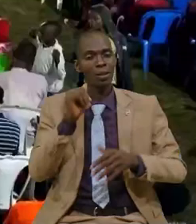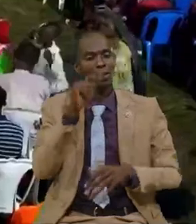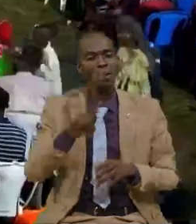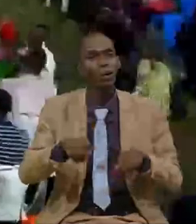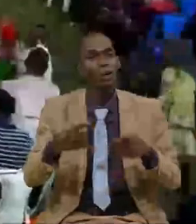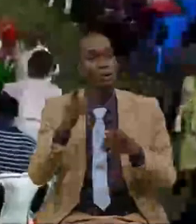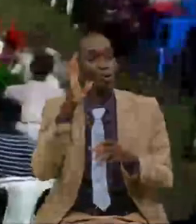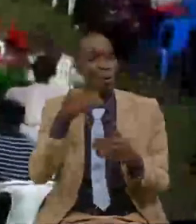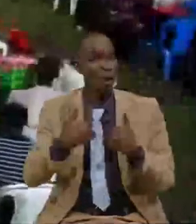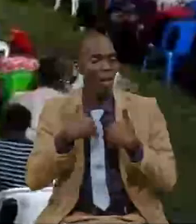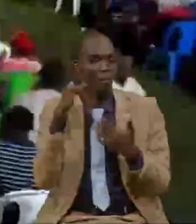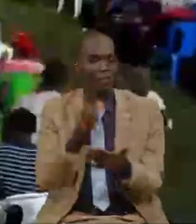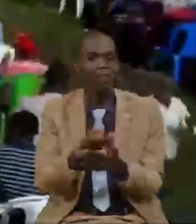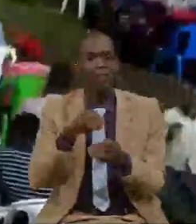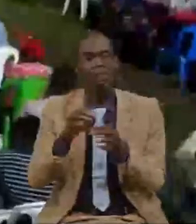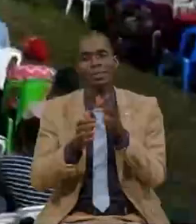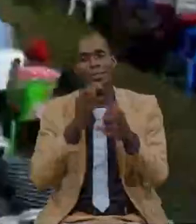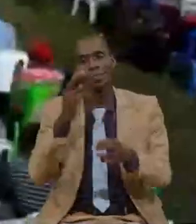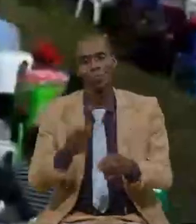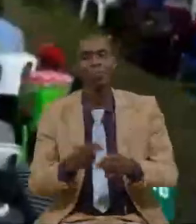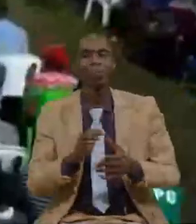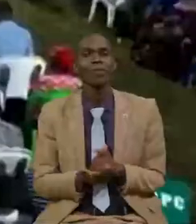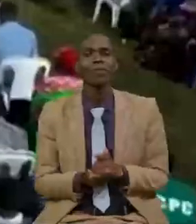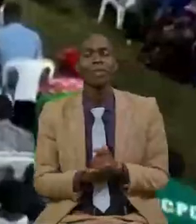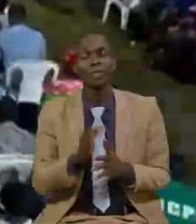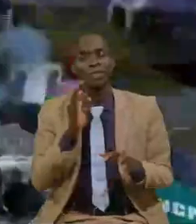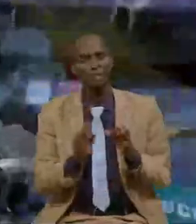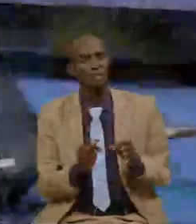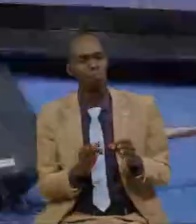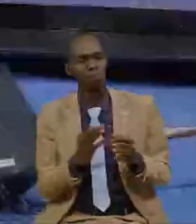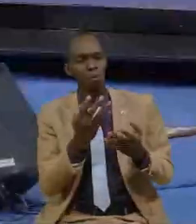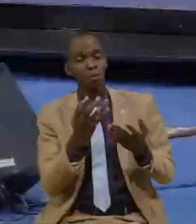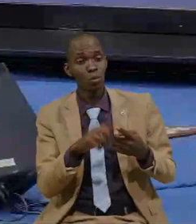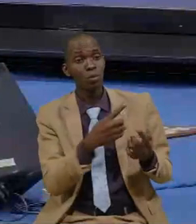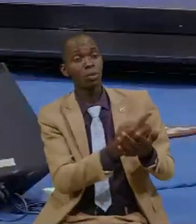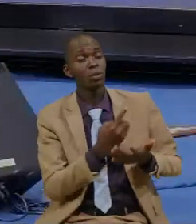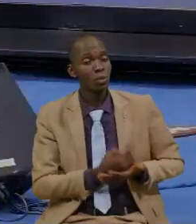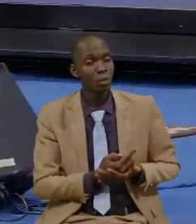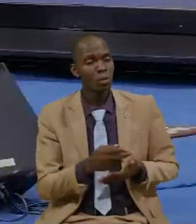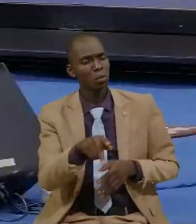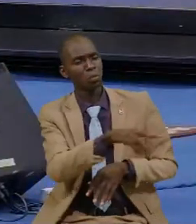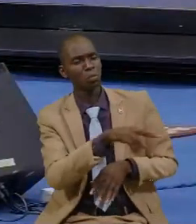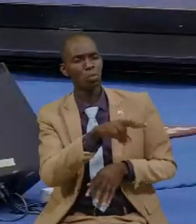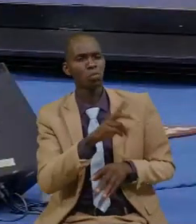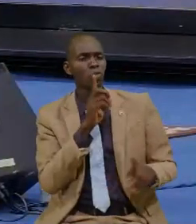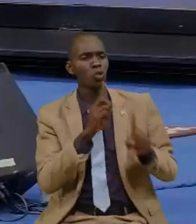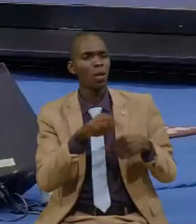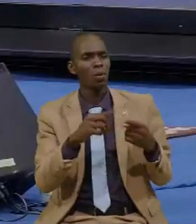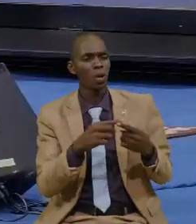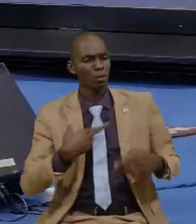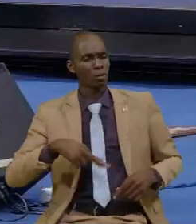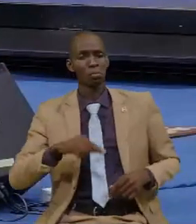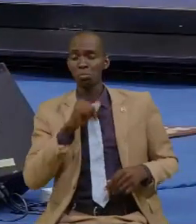que je m'en aille. Et vous l'aurez au nom de Jésus-Christ. Vous voyez, discuter la religion n'est pas votre problème. On discute